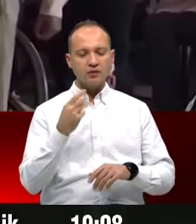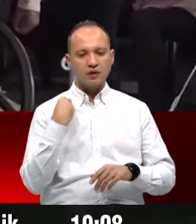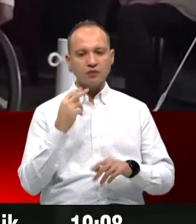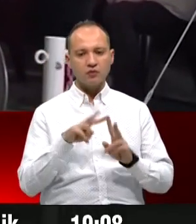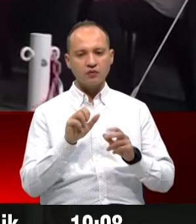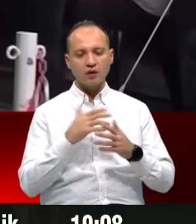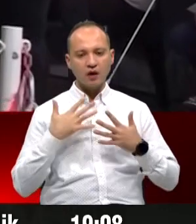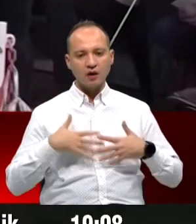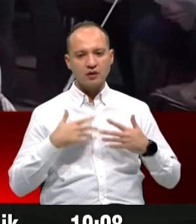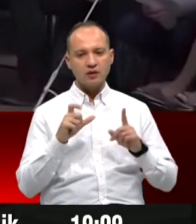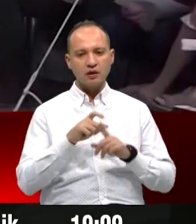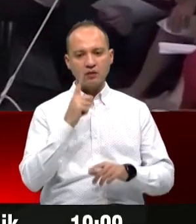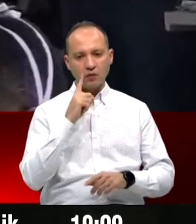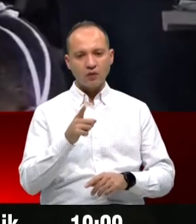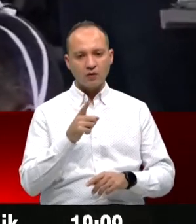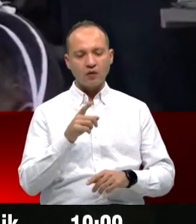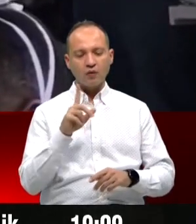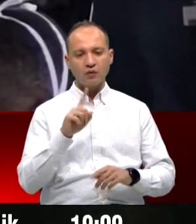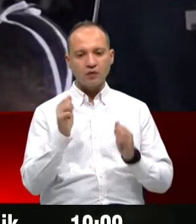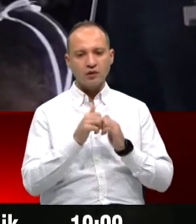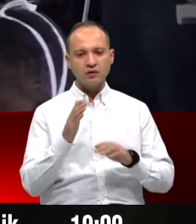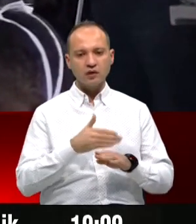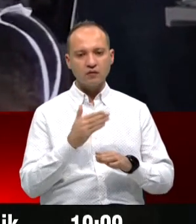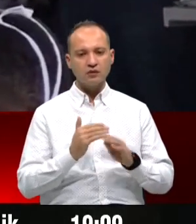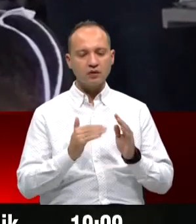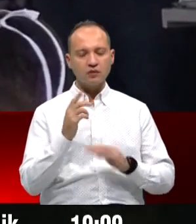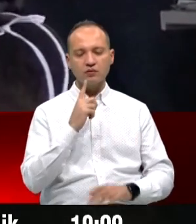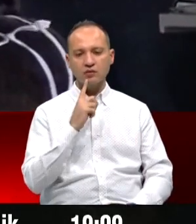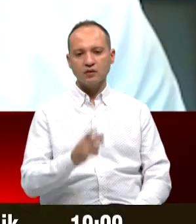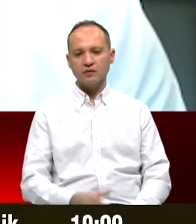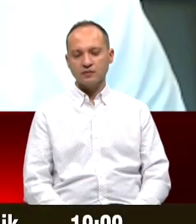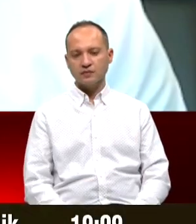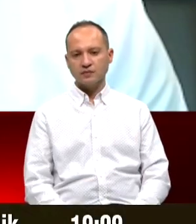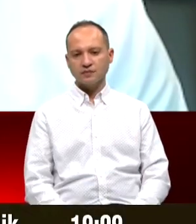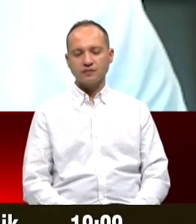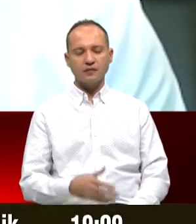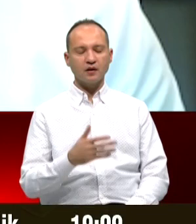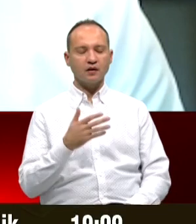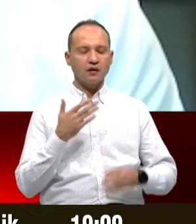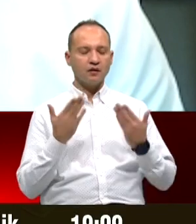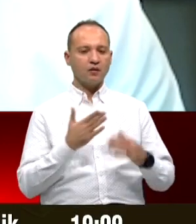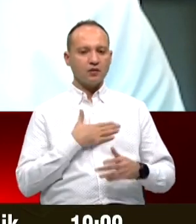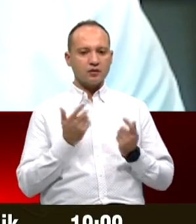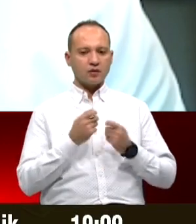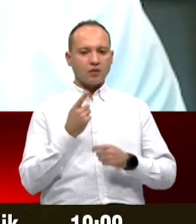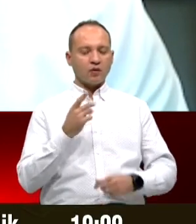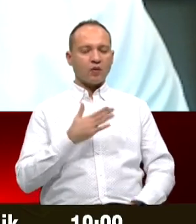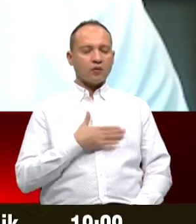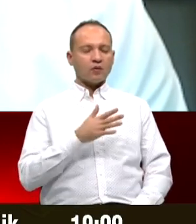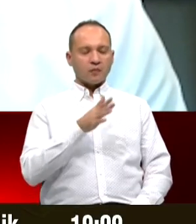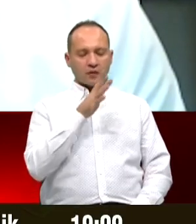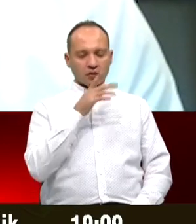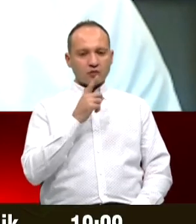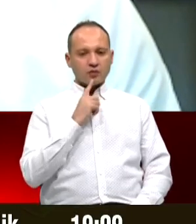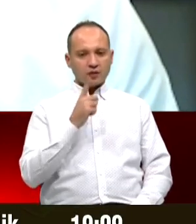varyantın akciğerlerde Delta'ya kıyasla 10 kat daha yavaş arttığı bilgisine ulaşıldı. Eğer ön çalışmalar ve ön bilgilerin ifade